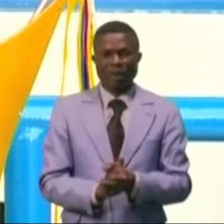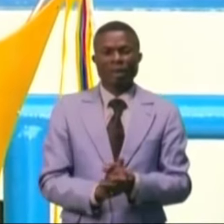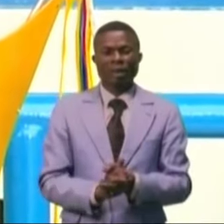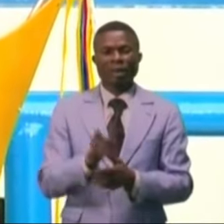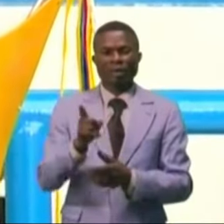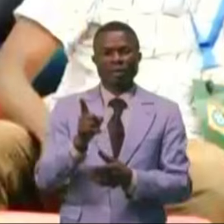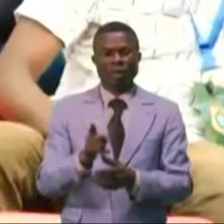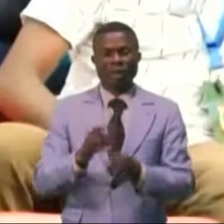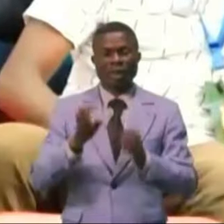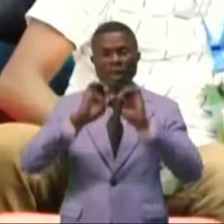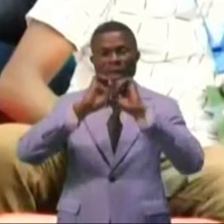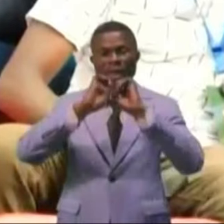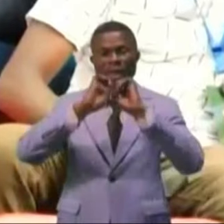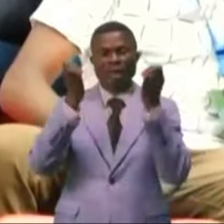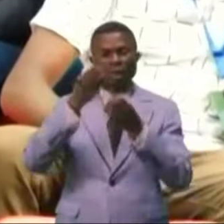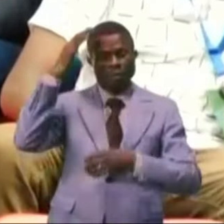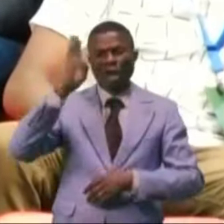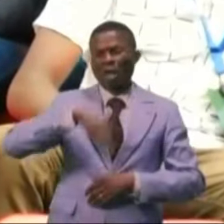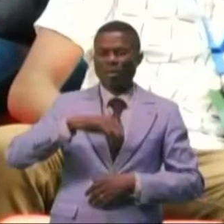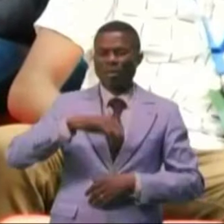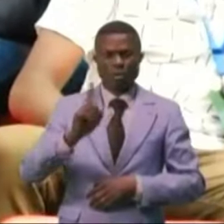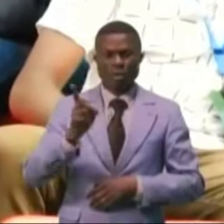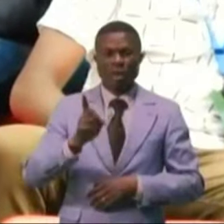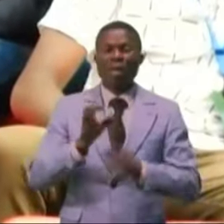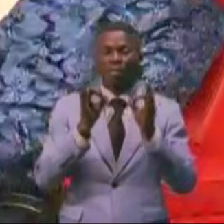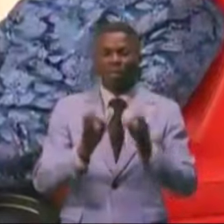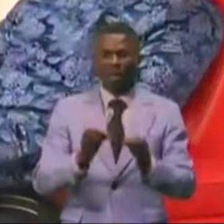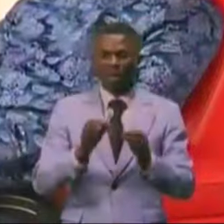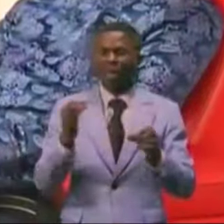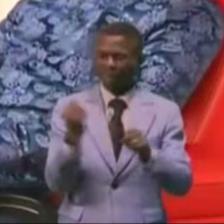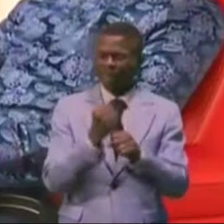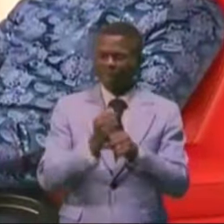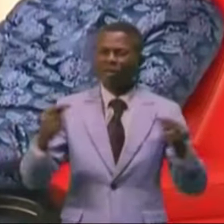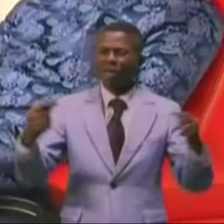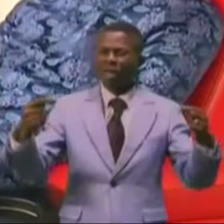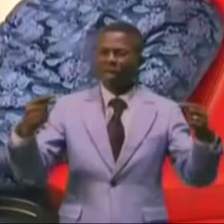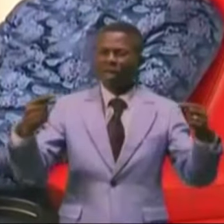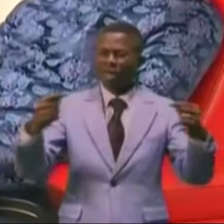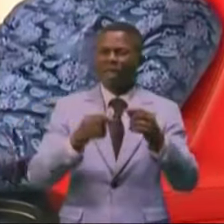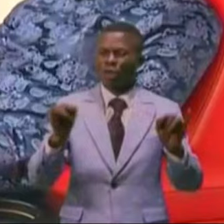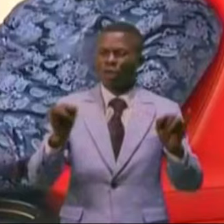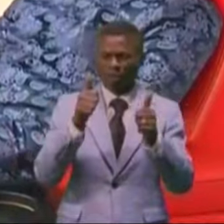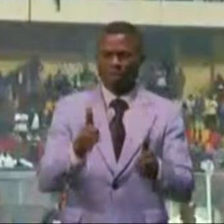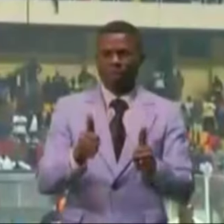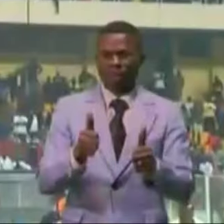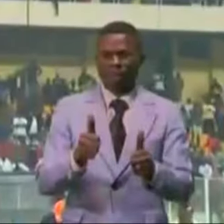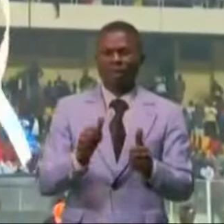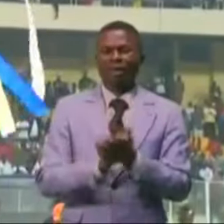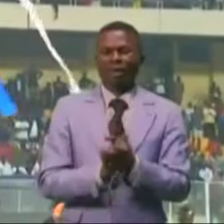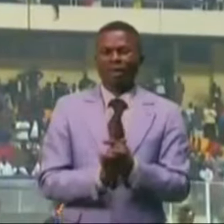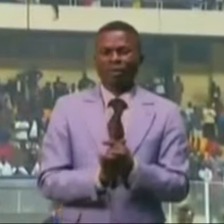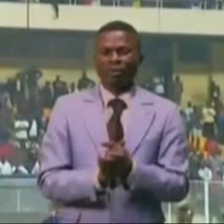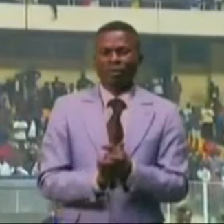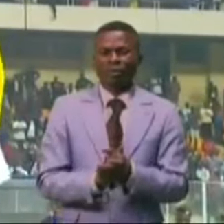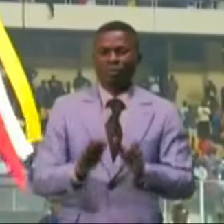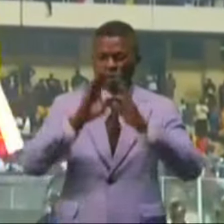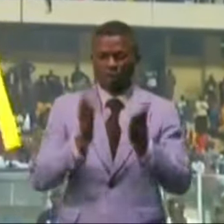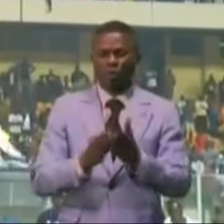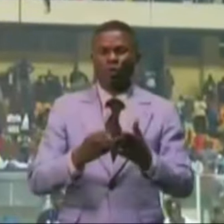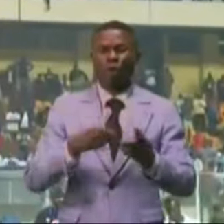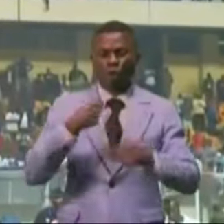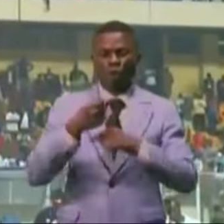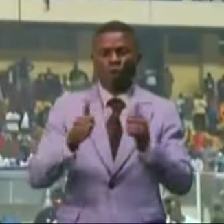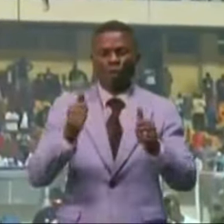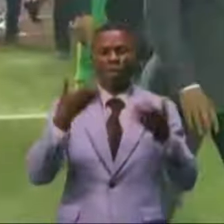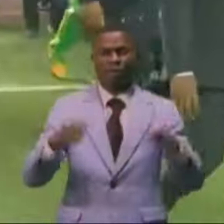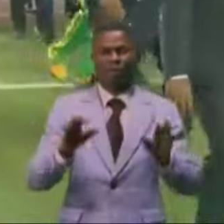démérité. Cette formation aura été la révélation de cette édition de la Coupe du Congo. Tout est bien qui finit bien.